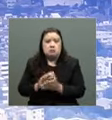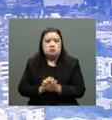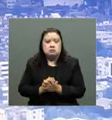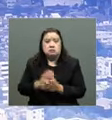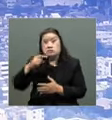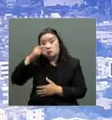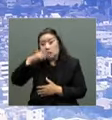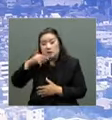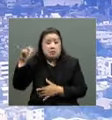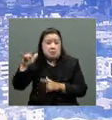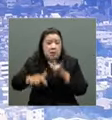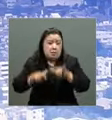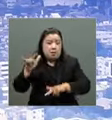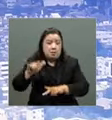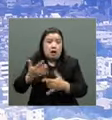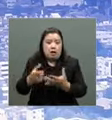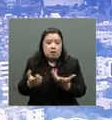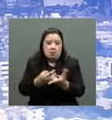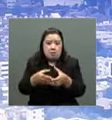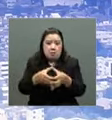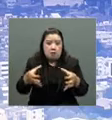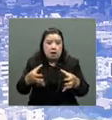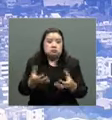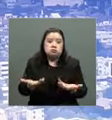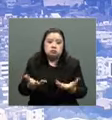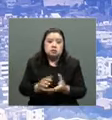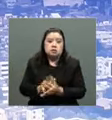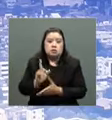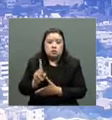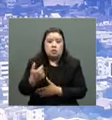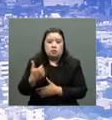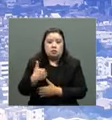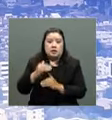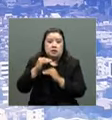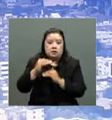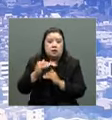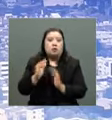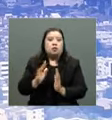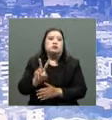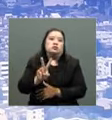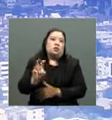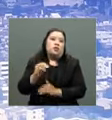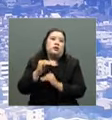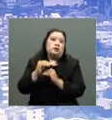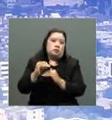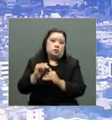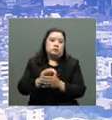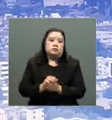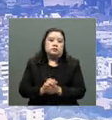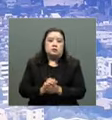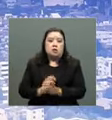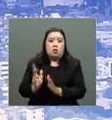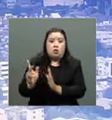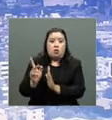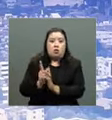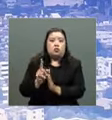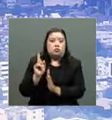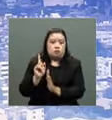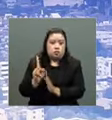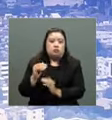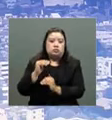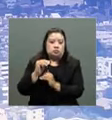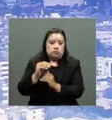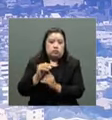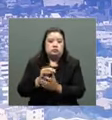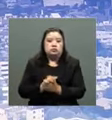แต่สิ่งที่เรายอมรับได้แล้วก็เตรียมได้คือเข้ามาทีละไม่เกิน200คนซึ่งมาตรการนี้ต้องเป็นเรียกว่าต้องเป็น